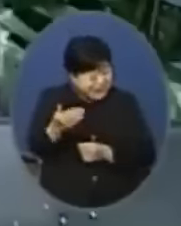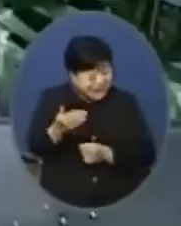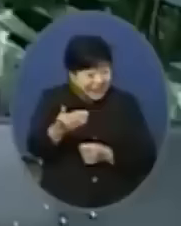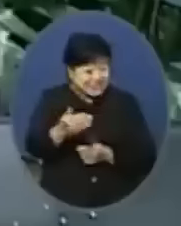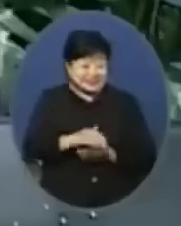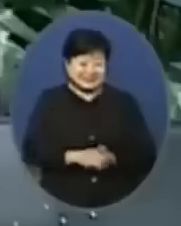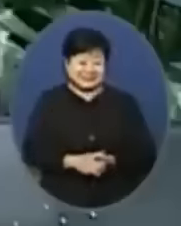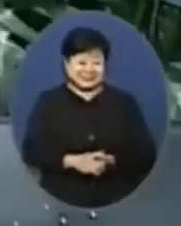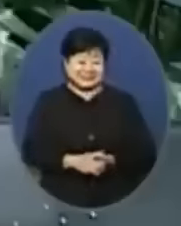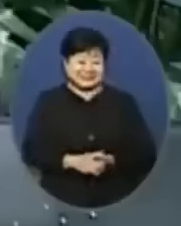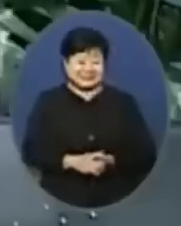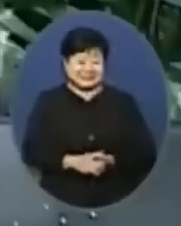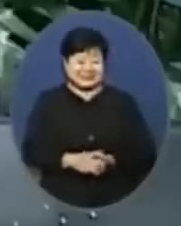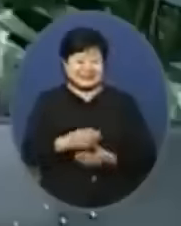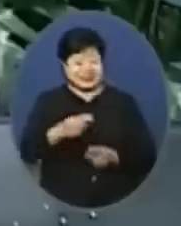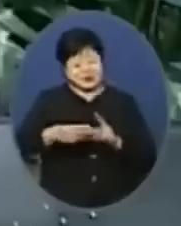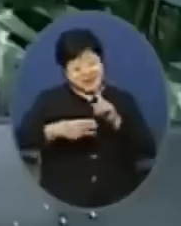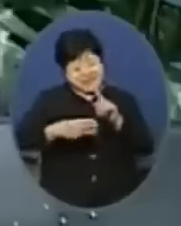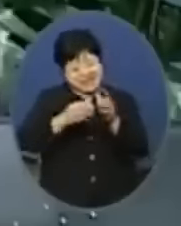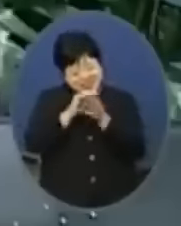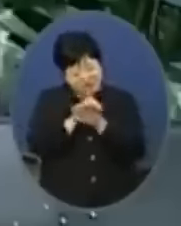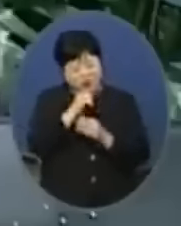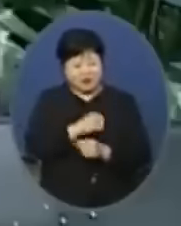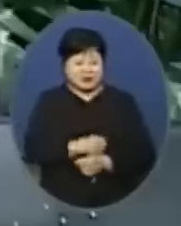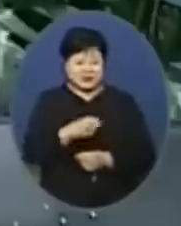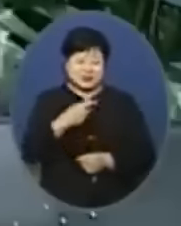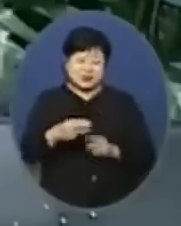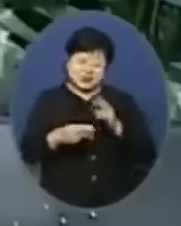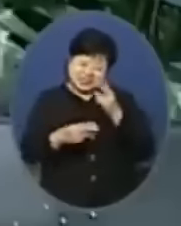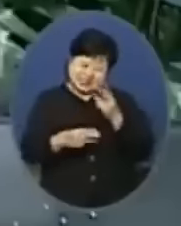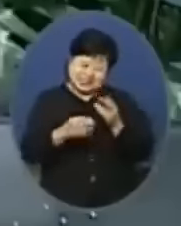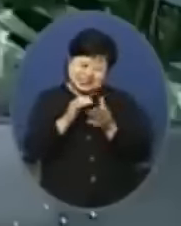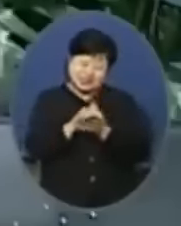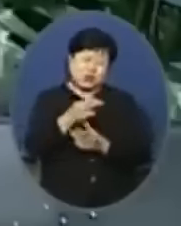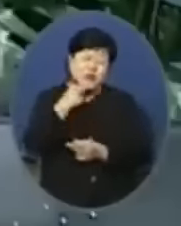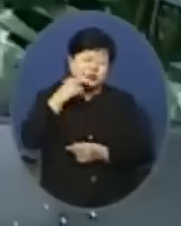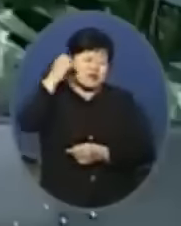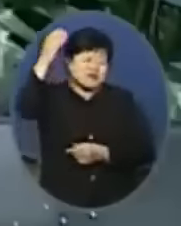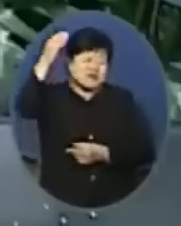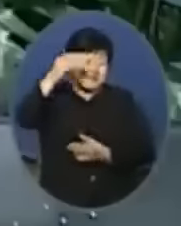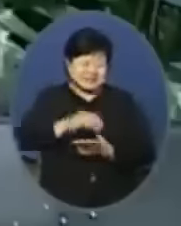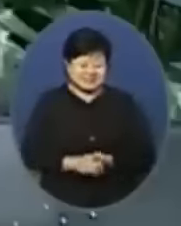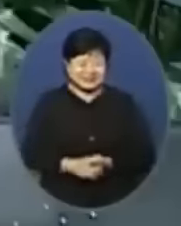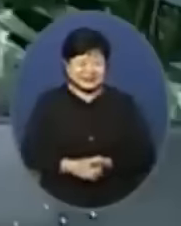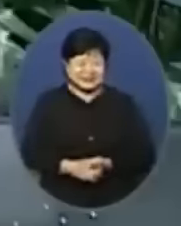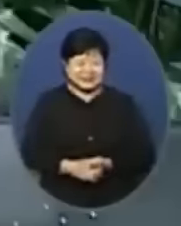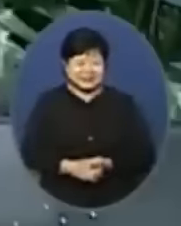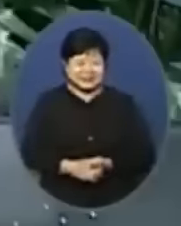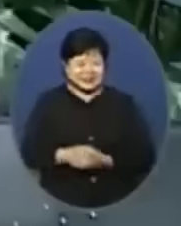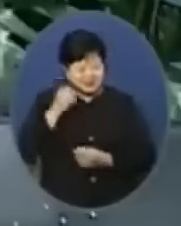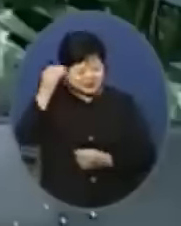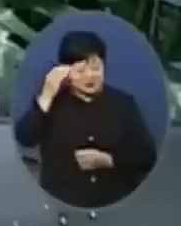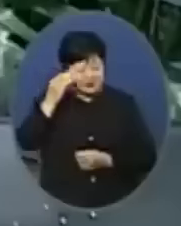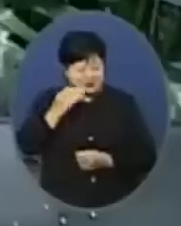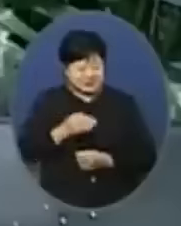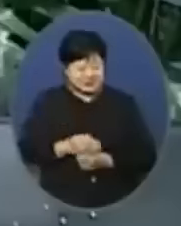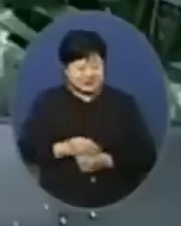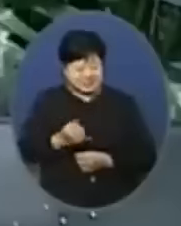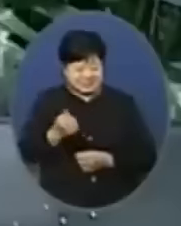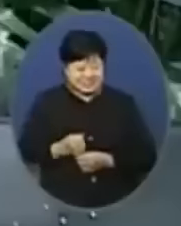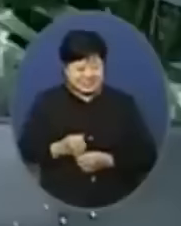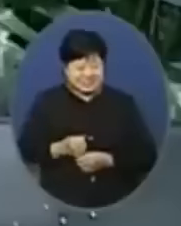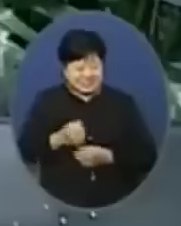아마 3분지 1은 기도했을 것이고 3분지 2는 잊어버렸을 것이라. 저도 잊어버리러 말라 하다가 기도하고